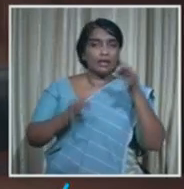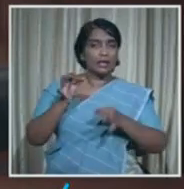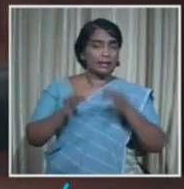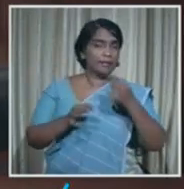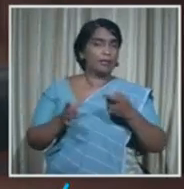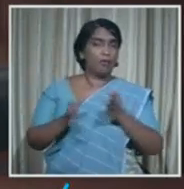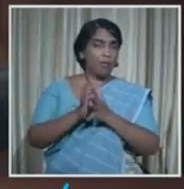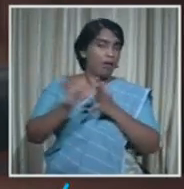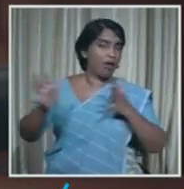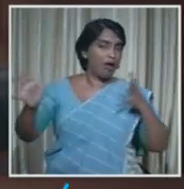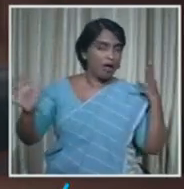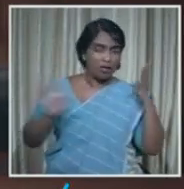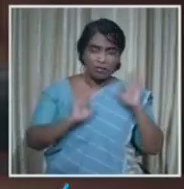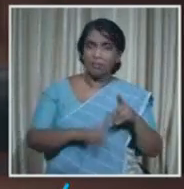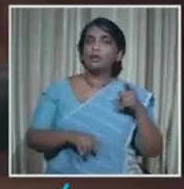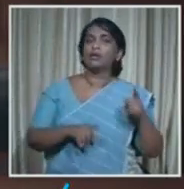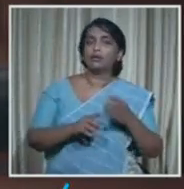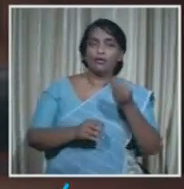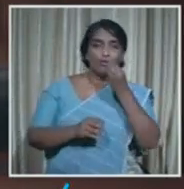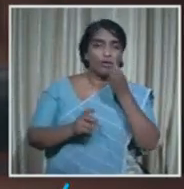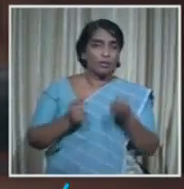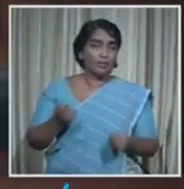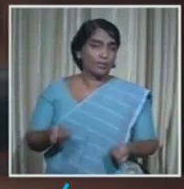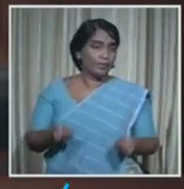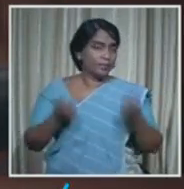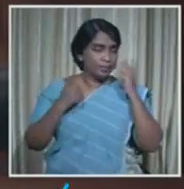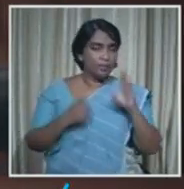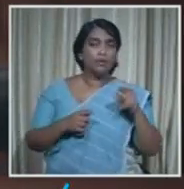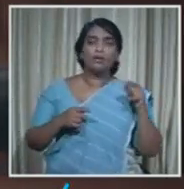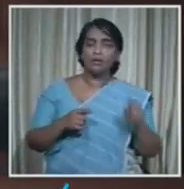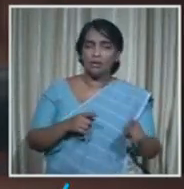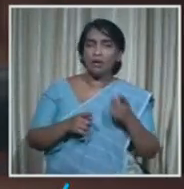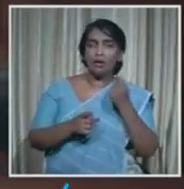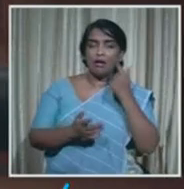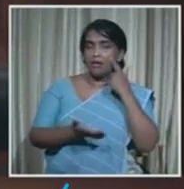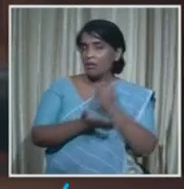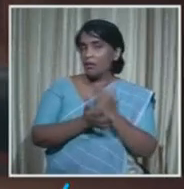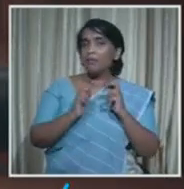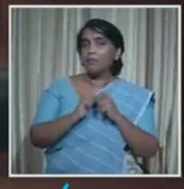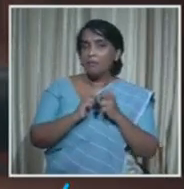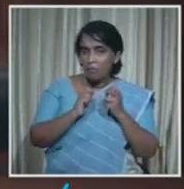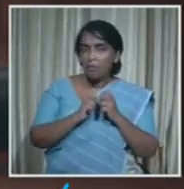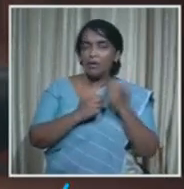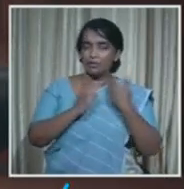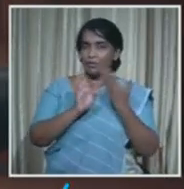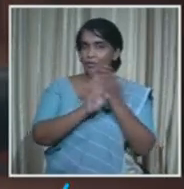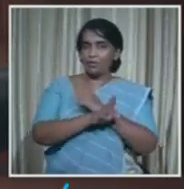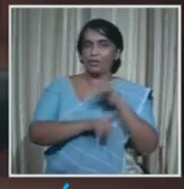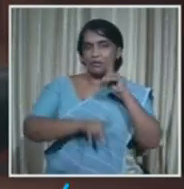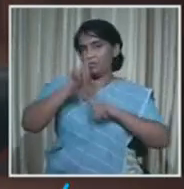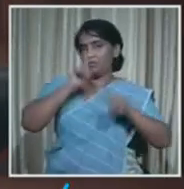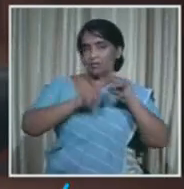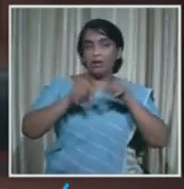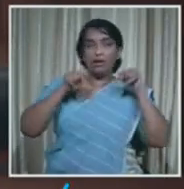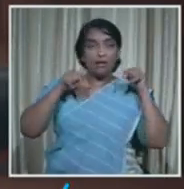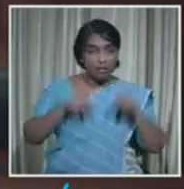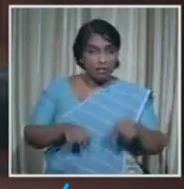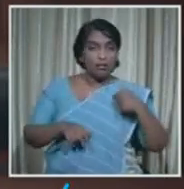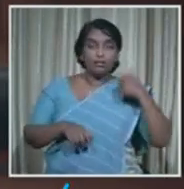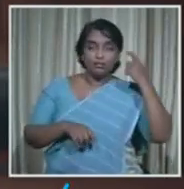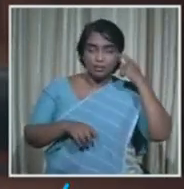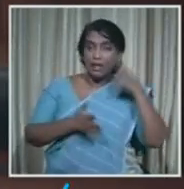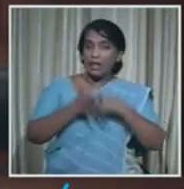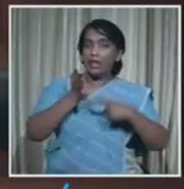යාම ඇතිවීම පිළිබඳව, භාණ්ඩ මිල ඉහළ යාම පිළිබඳව ආර්ථික අර්බුදයේ සාධක තමයි අපි කතා කරමින් හිටියේ. හැබැයි අපි දන්නවා